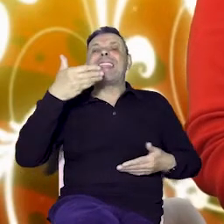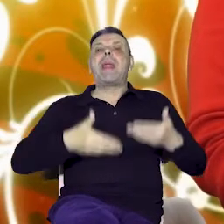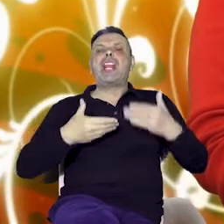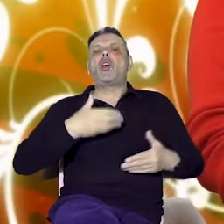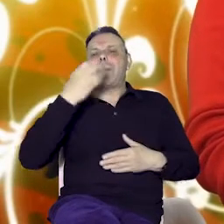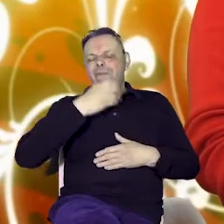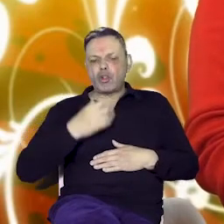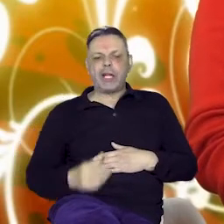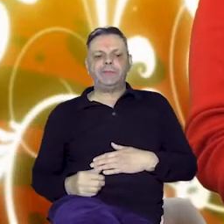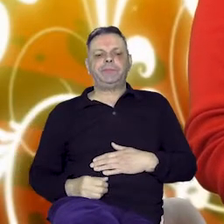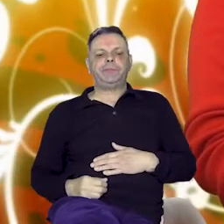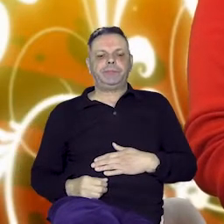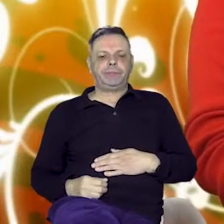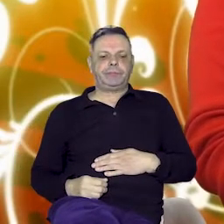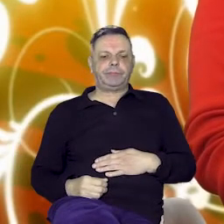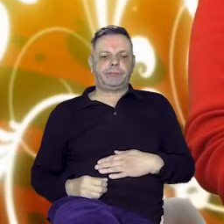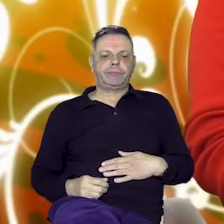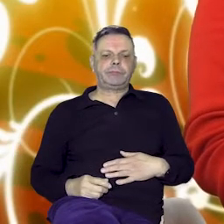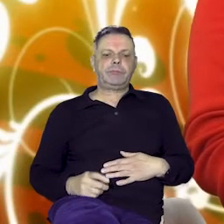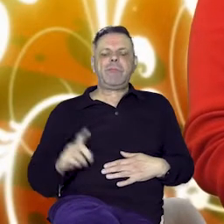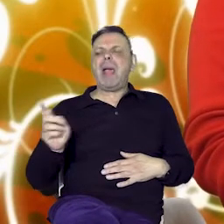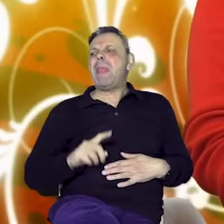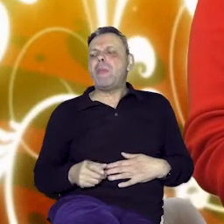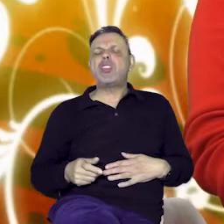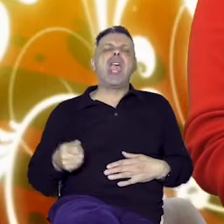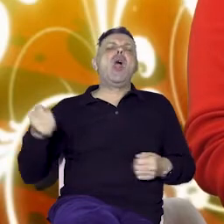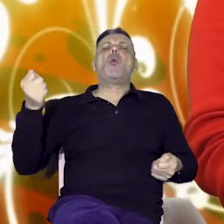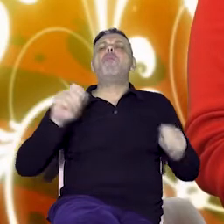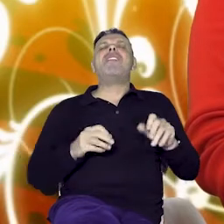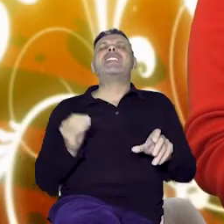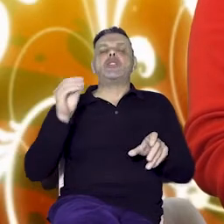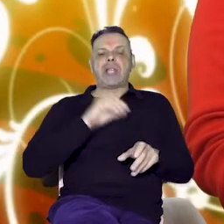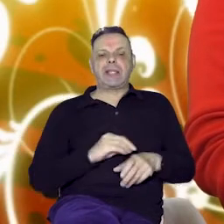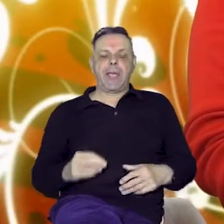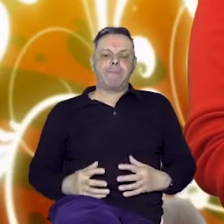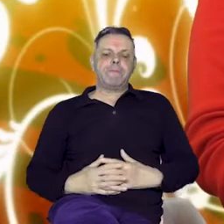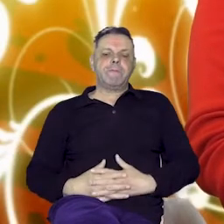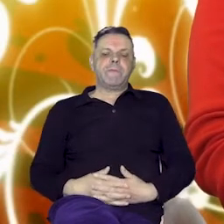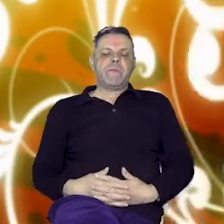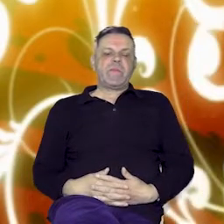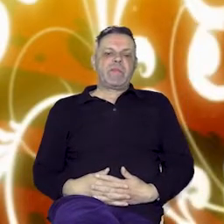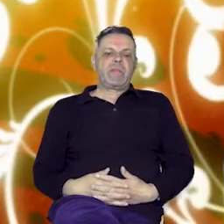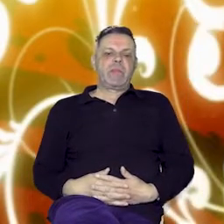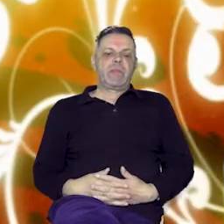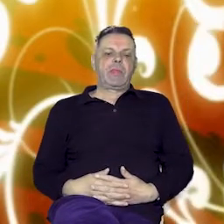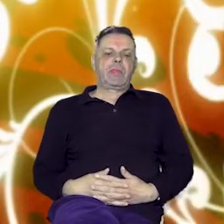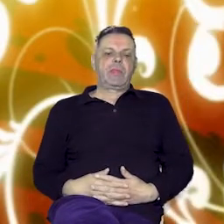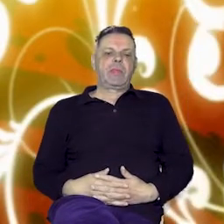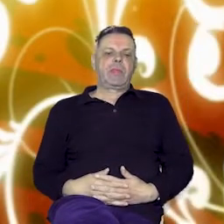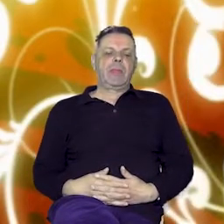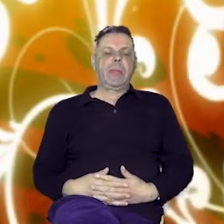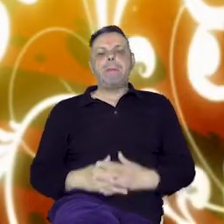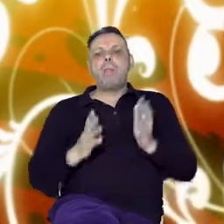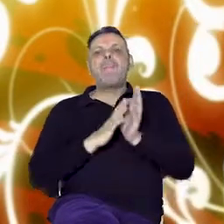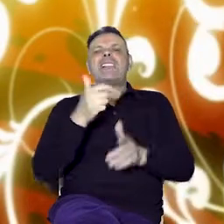kilo voća, a ne na pamet kupovati dodatke. Nama je gotova emisija. Ovo je vaša kamera. Samo jednu